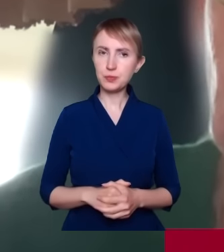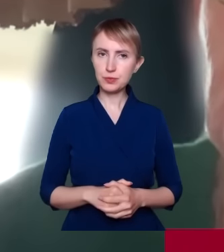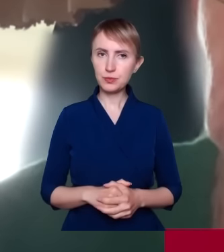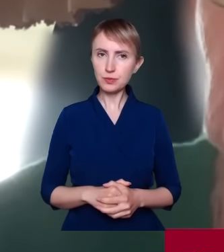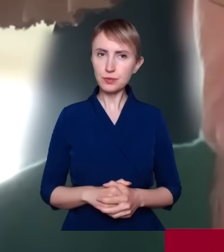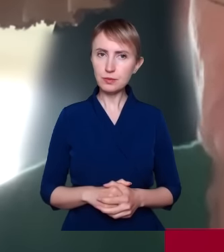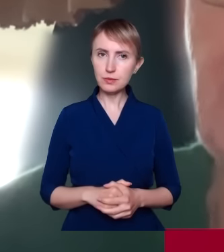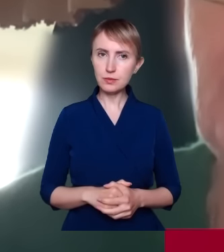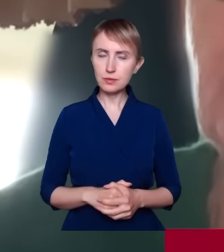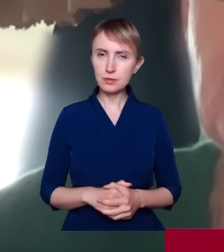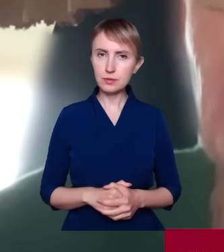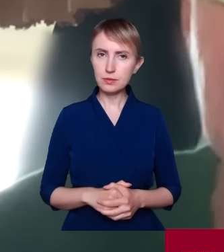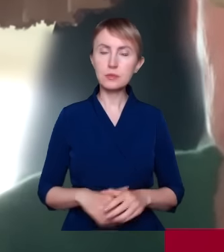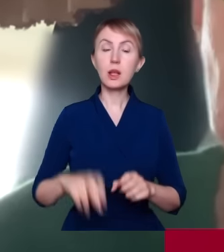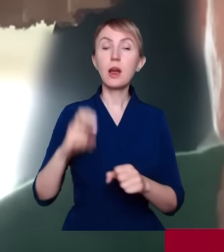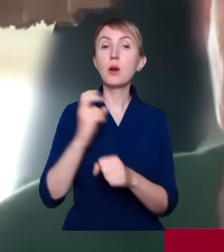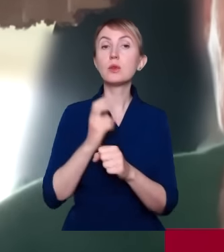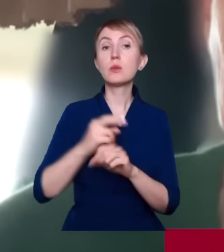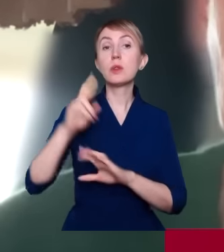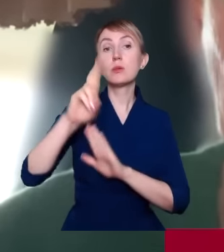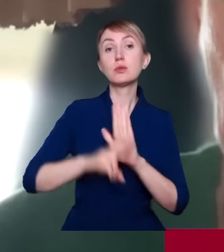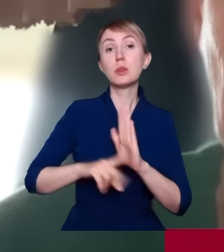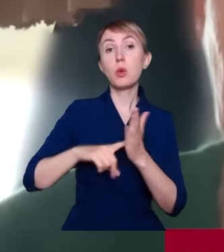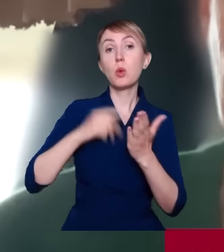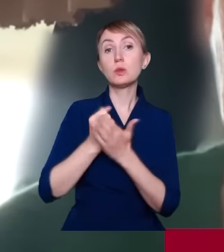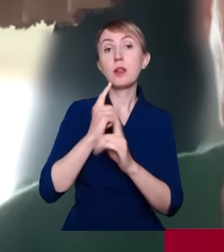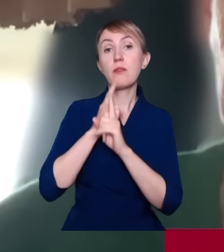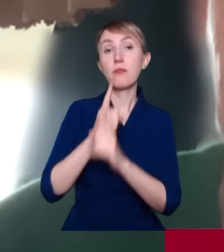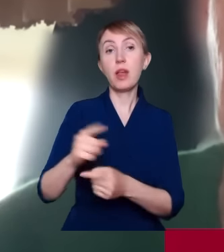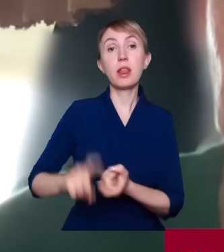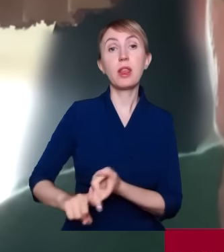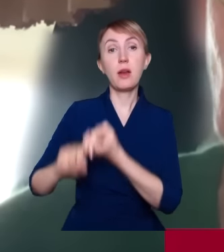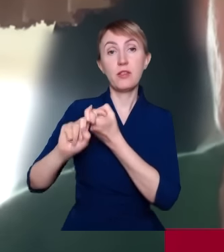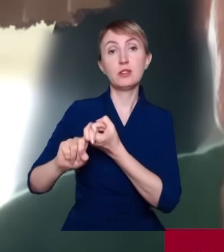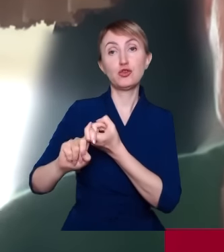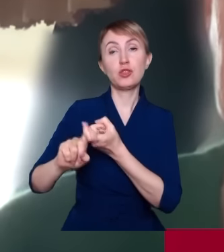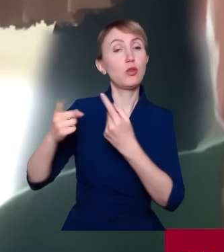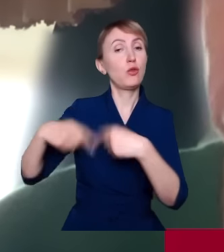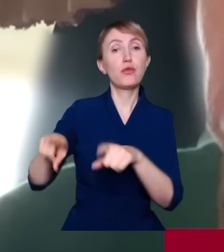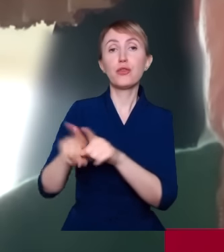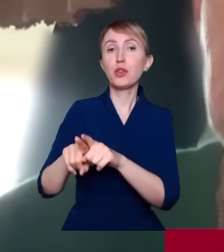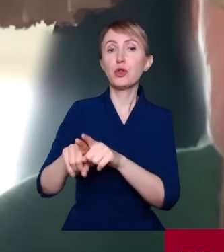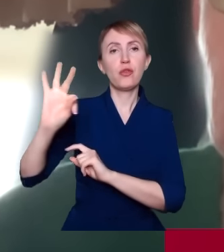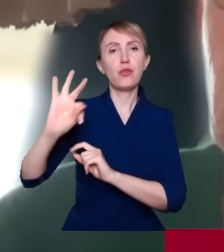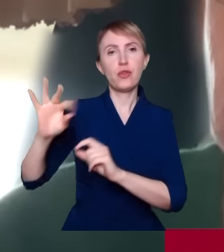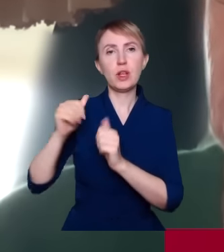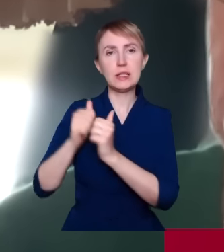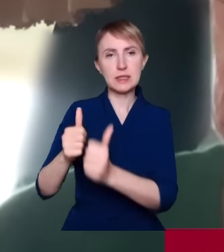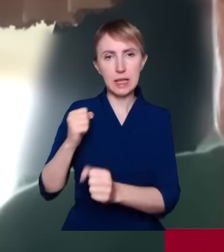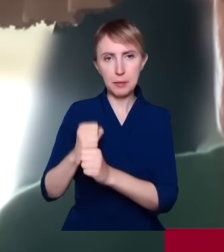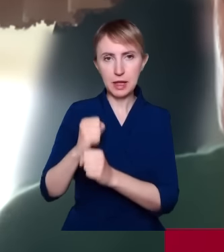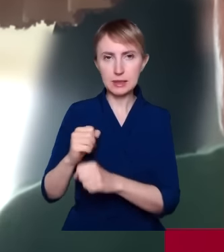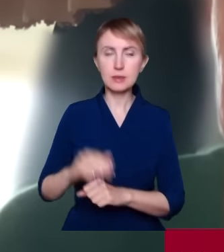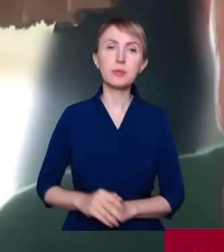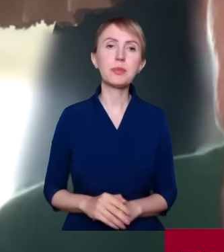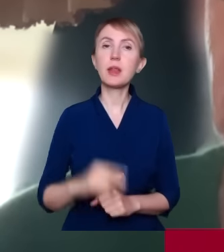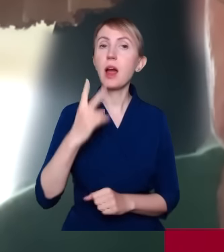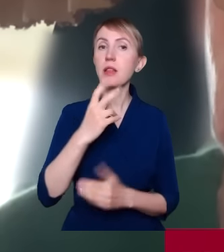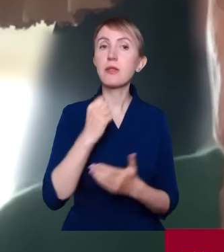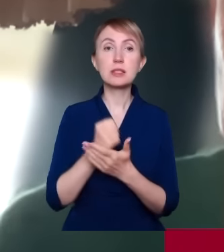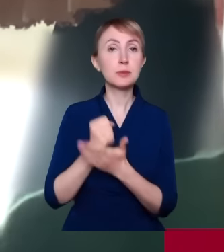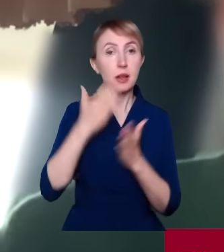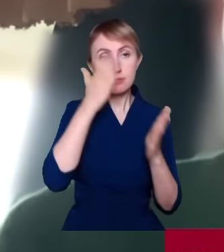z przepisów ustawy, zawieszenie go w wykonywaniu funkcji. Jeśli dwie te kwestie weźmie się pod uwagę,